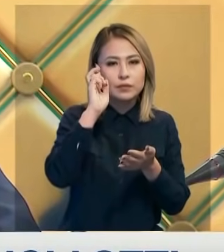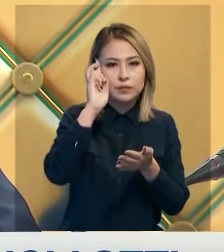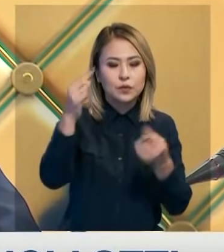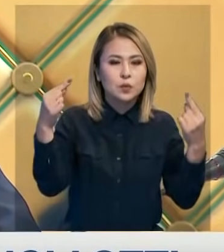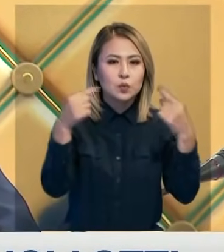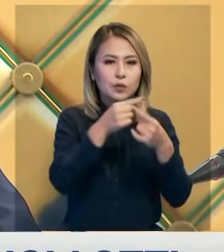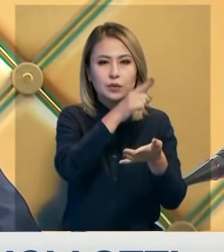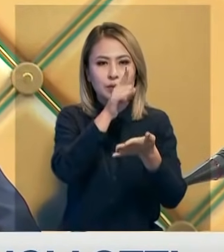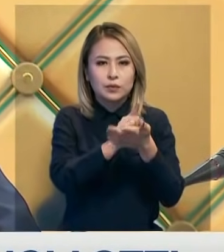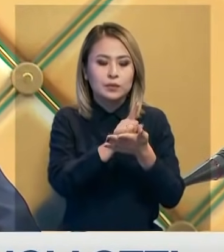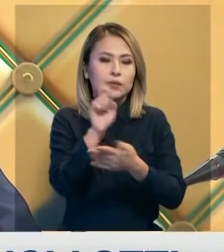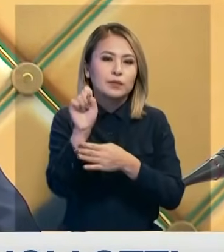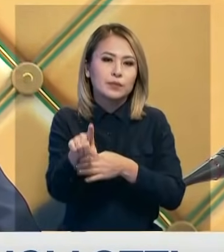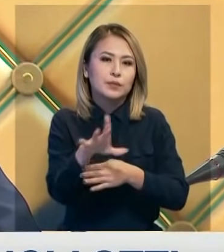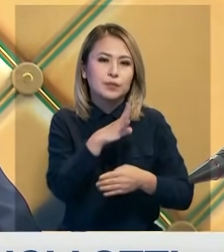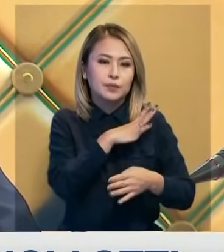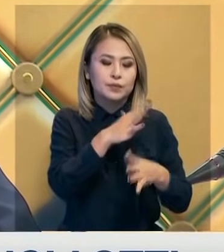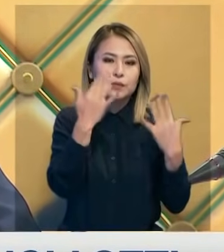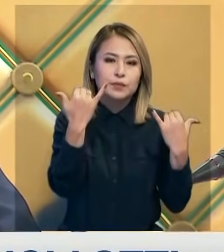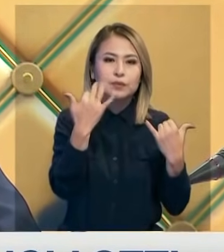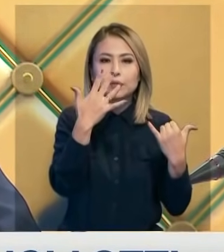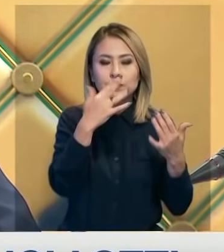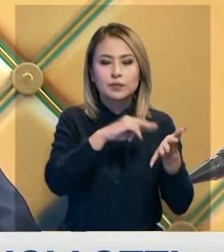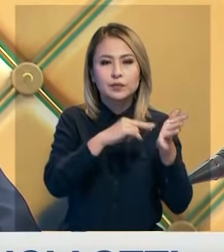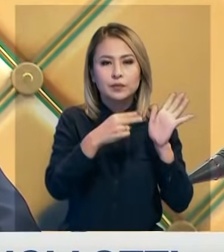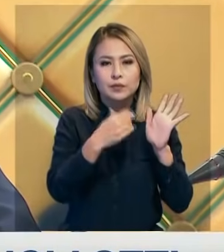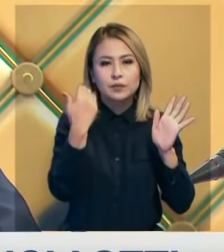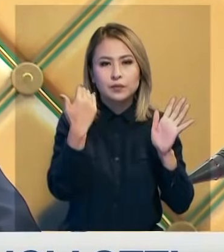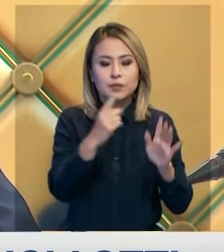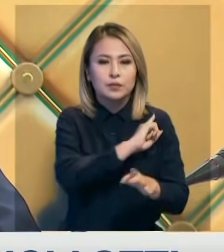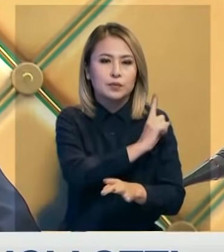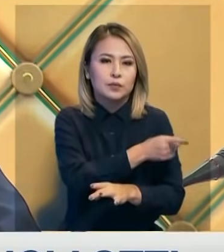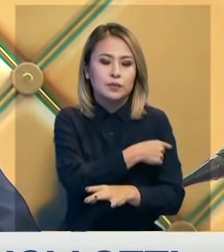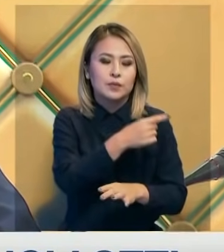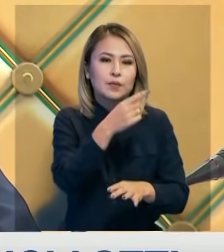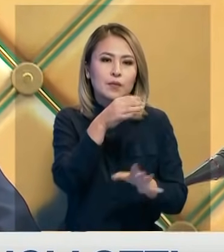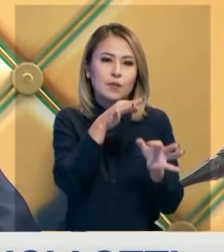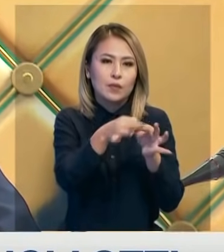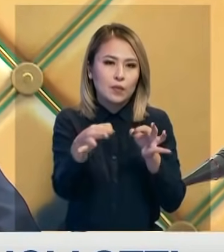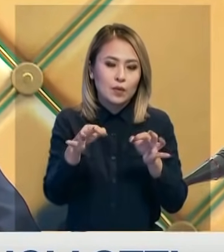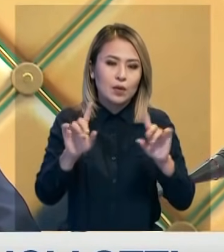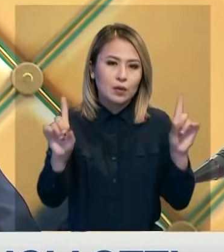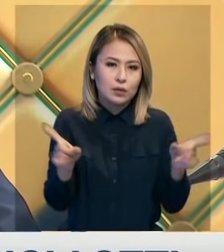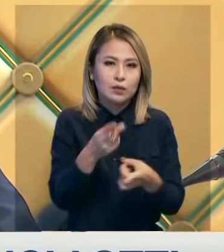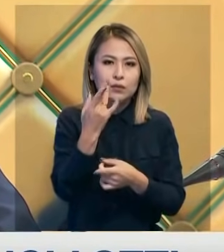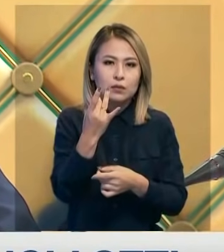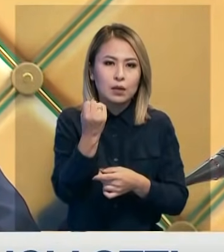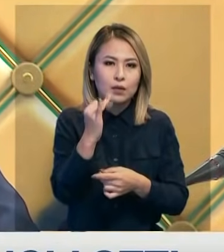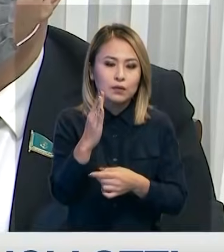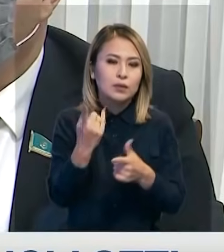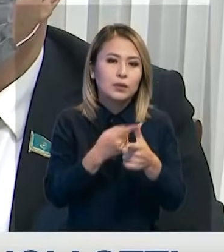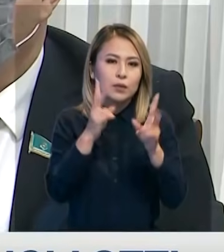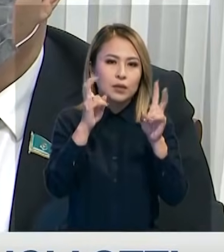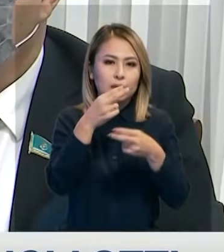нақты міндеттер жүктеді. Ұлттық жобалардың бірі қуатты өңірлер ел дамуының драйвері деп